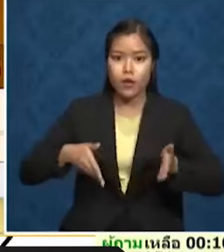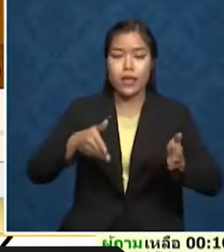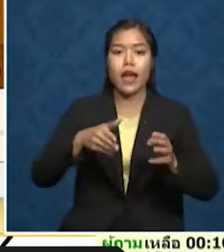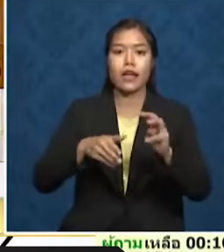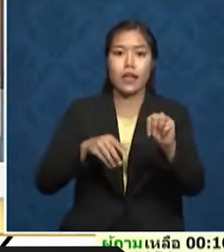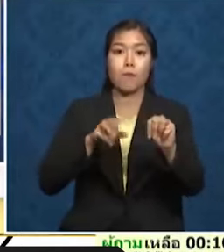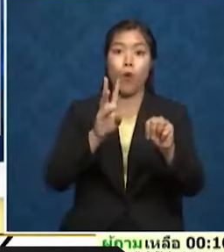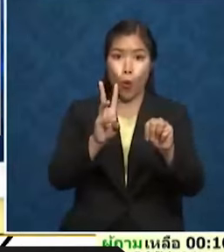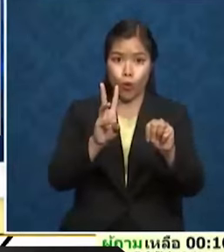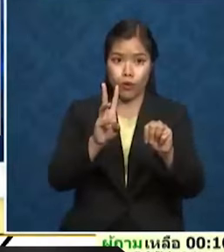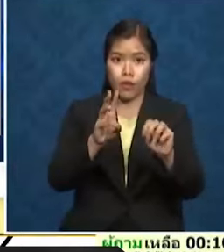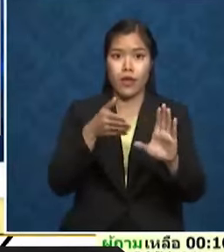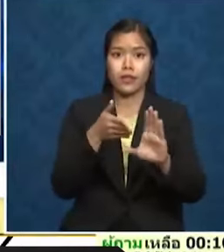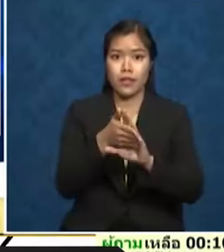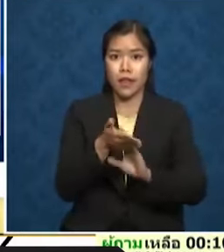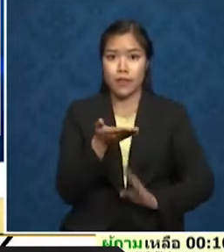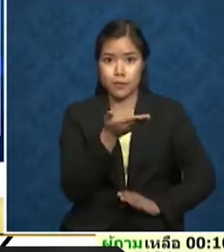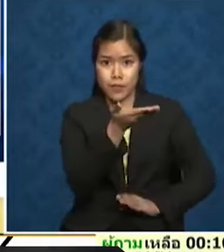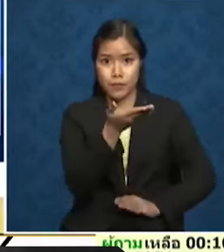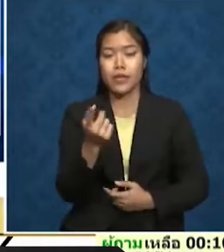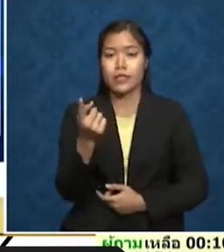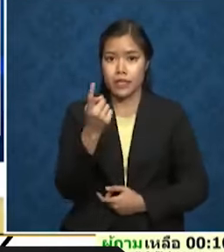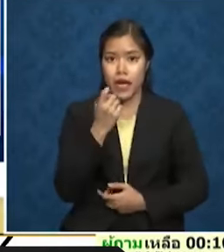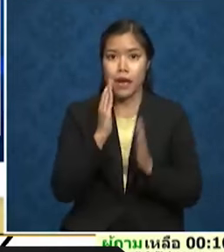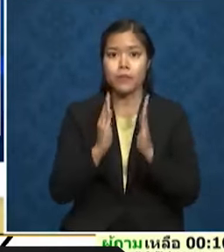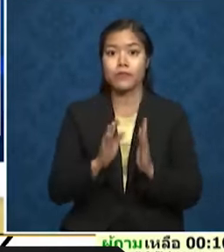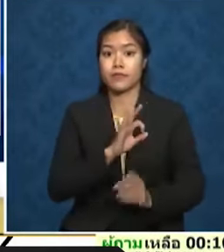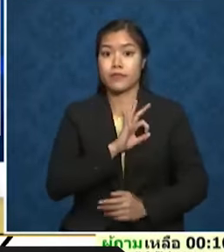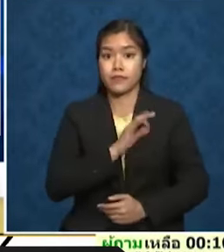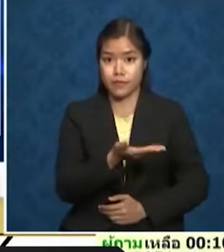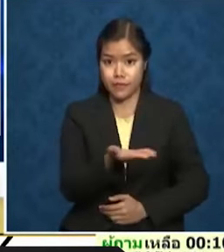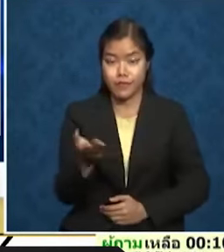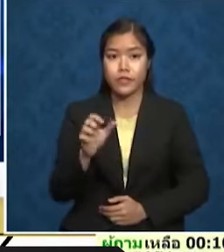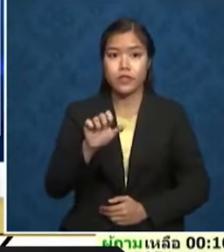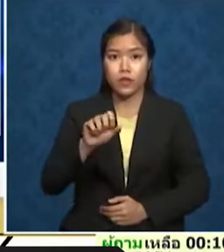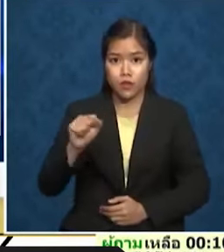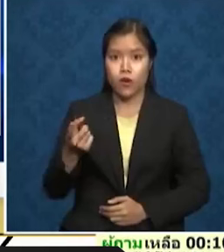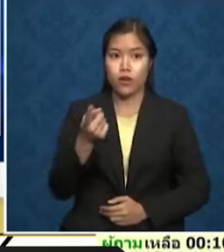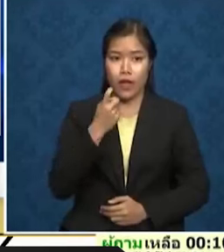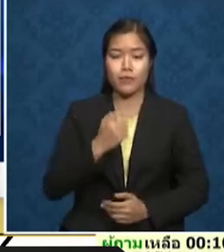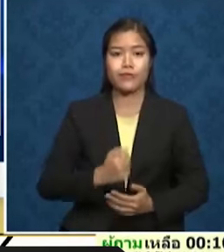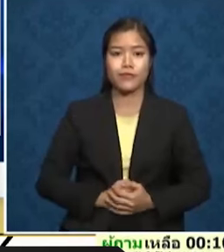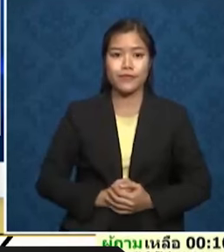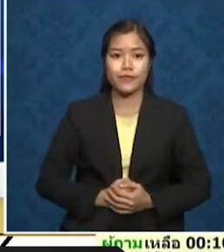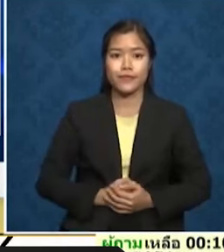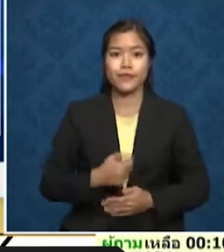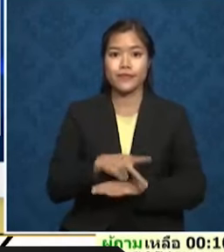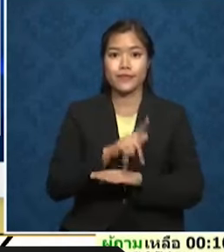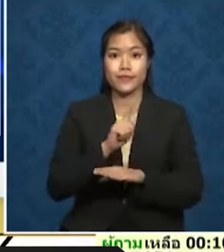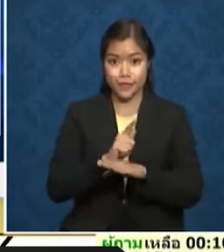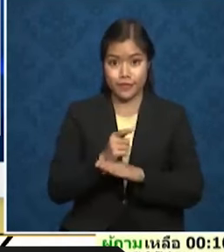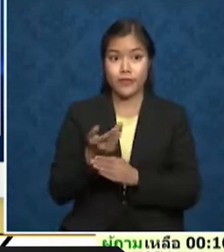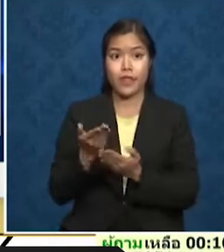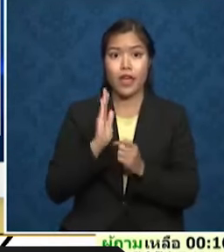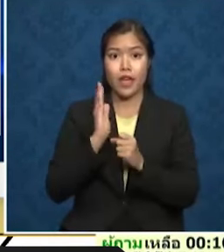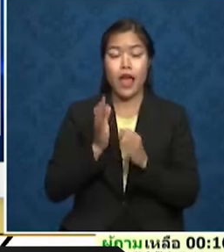ำสไลด์นะคะจากคำถามของท่านสมาชิกนะคะค่ะท่านประธานที่เคารพคะโครงการก่อสร้างท